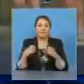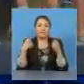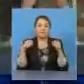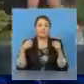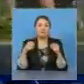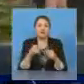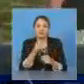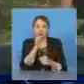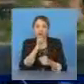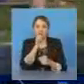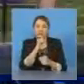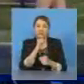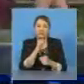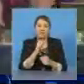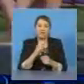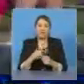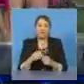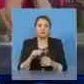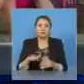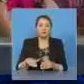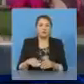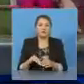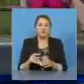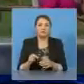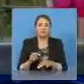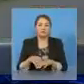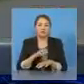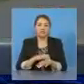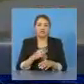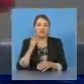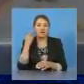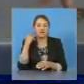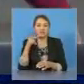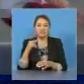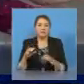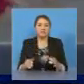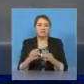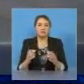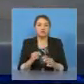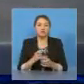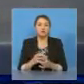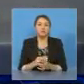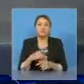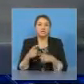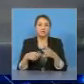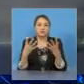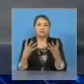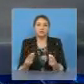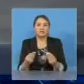соблюдения санитарных норм, о чем сразу оповестили департамент контроля качества и безопасности товаров и услуг. На следующий